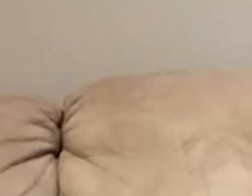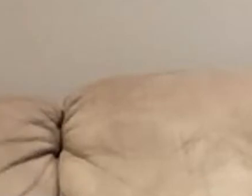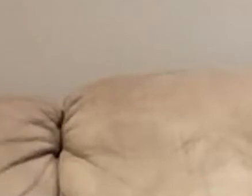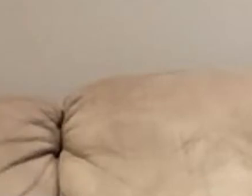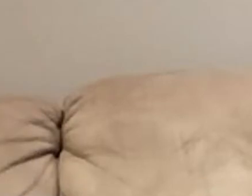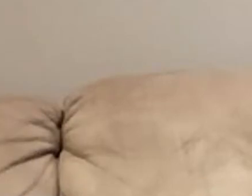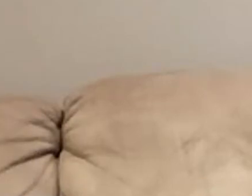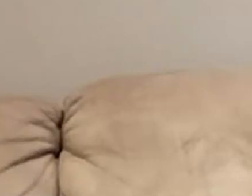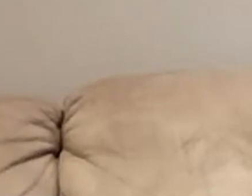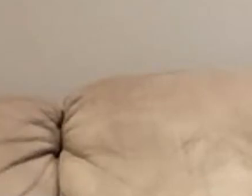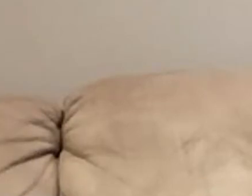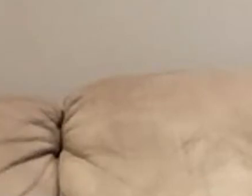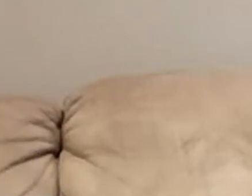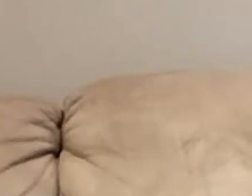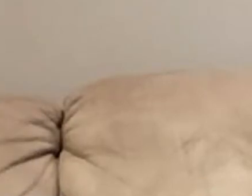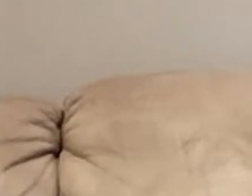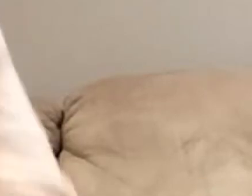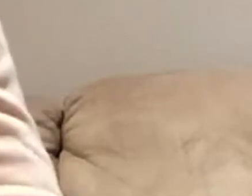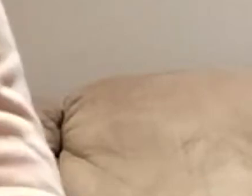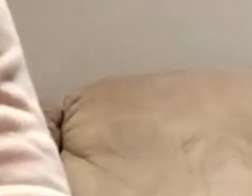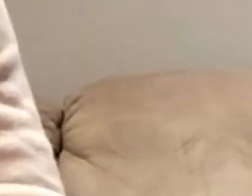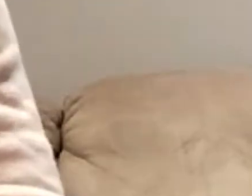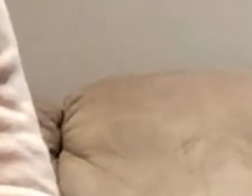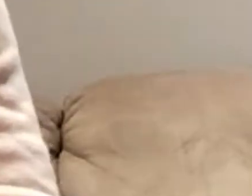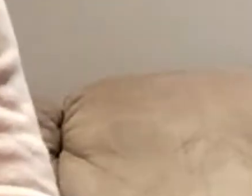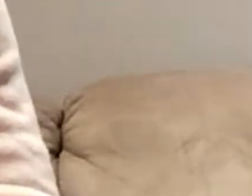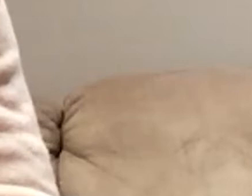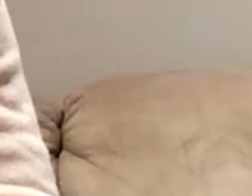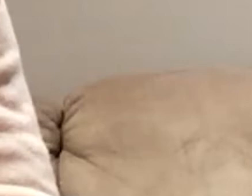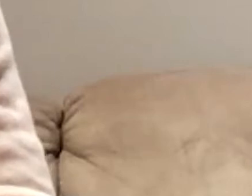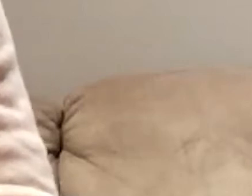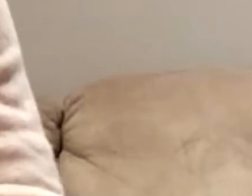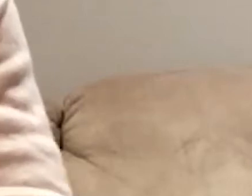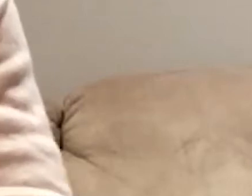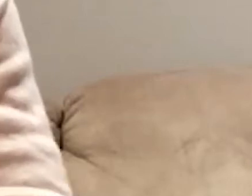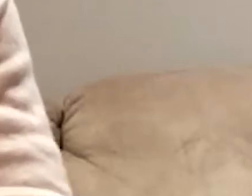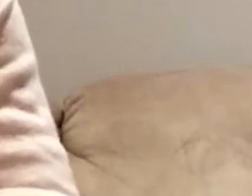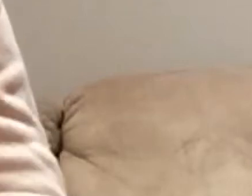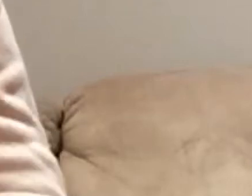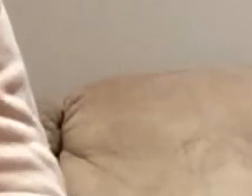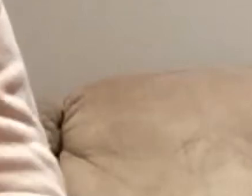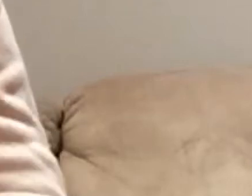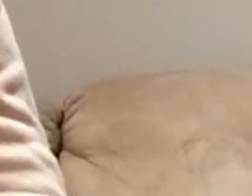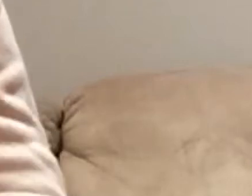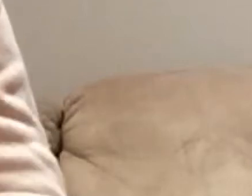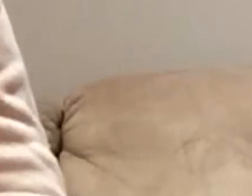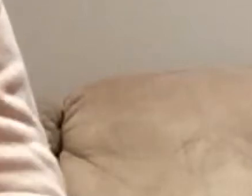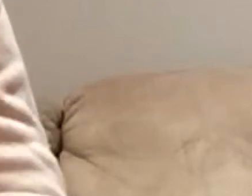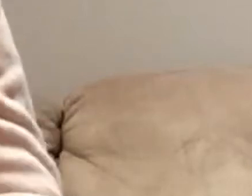très important pour nous, la transmission de nos connaissances aussi. Puis,